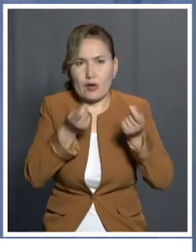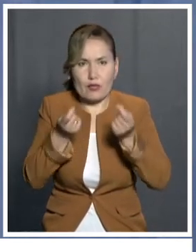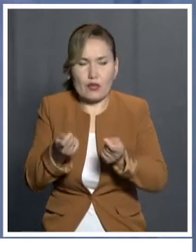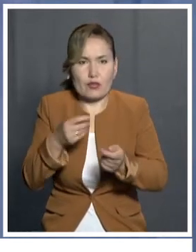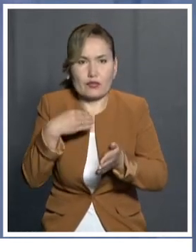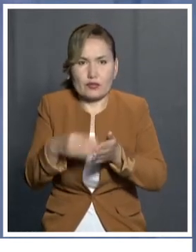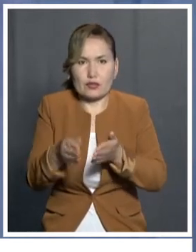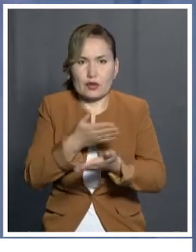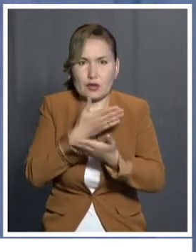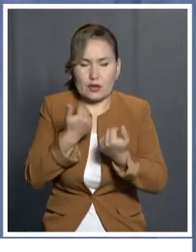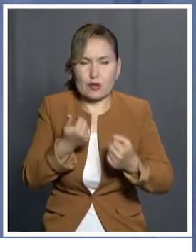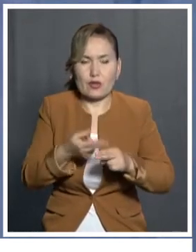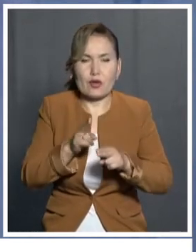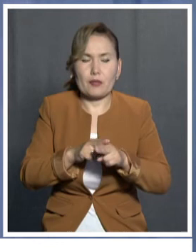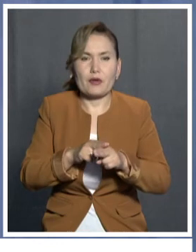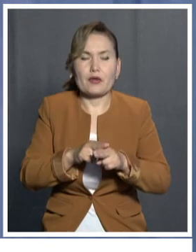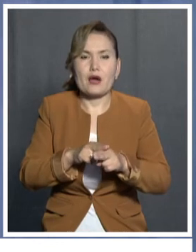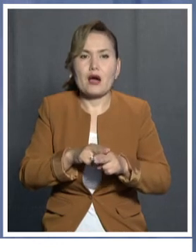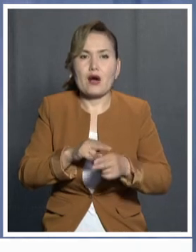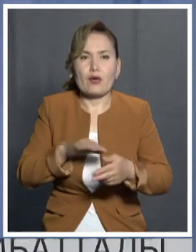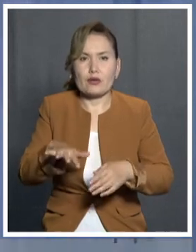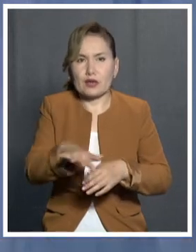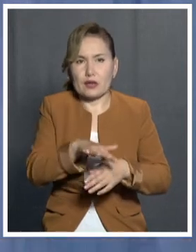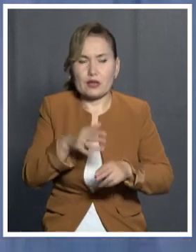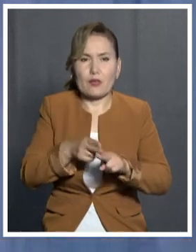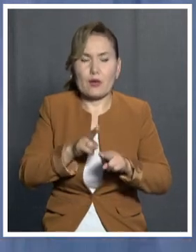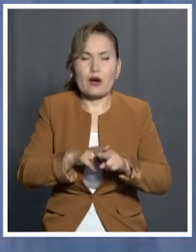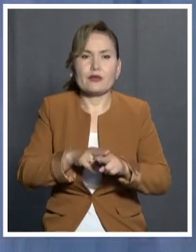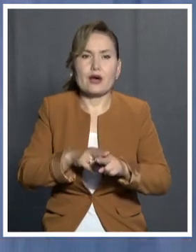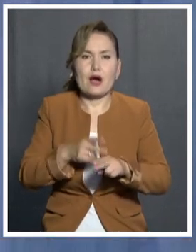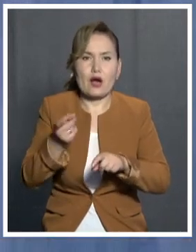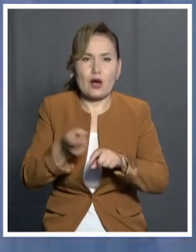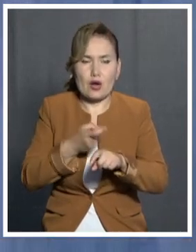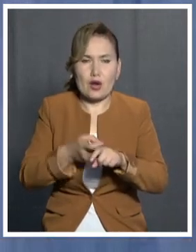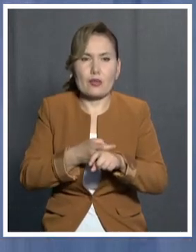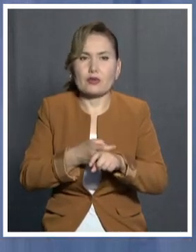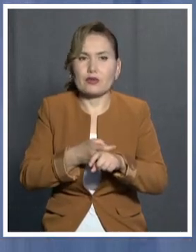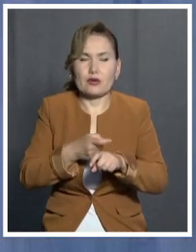алынбады. Аймақтардың тұрақтандыру қорларында қазіргі уақытта картоп қоры іс жүзінде жоқ.